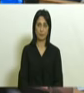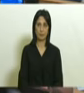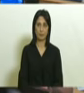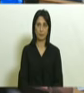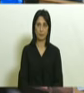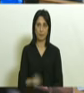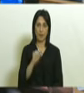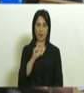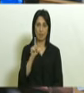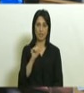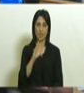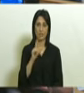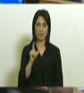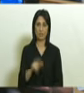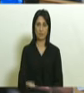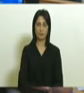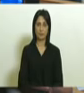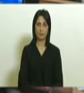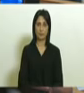ბატონი ირაკლი აბესაძე